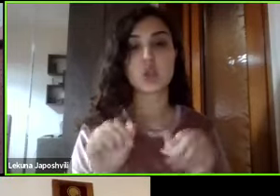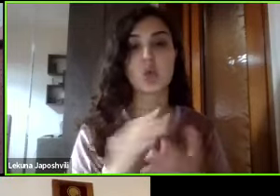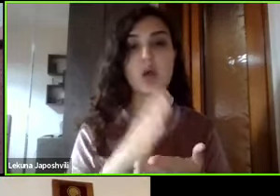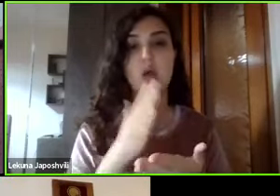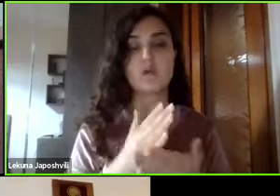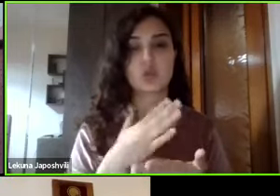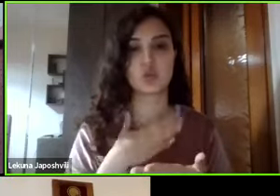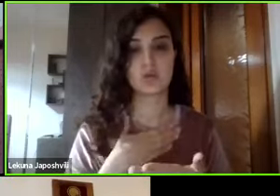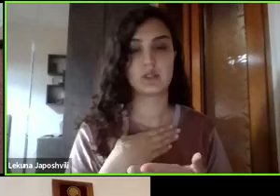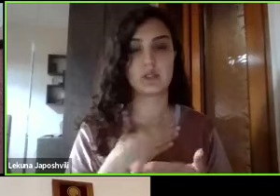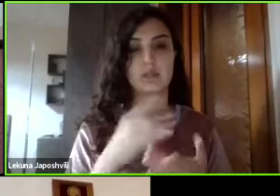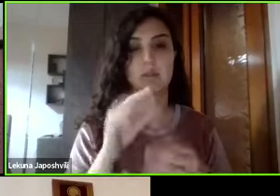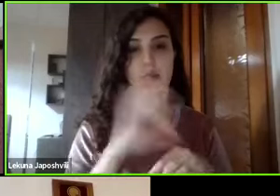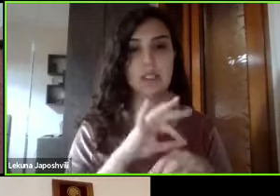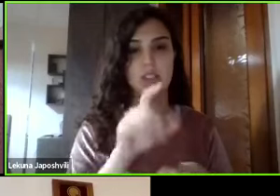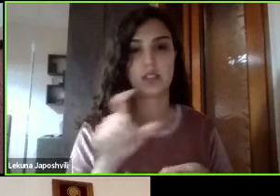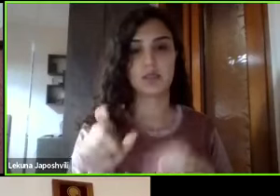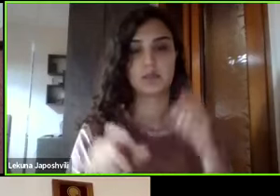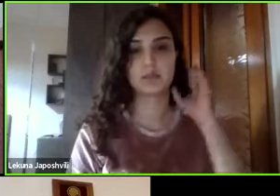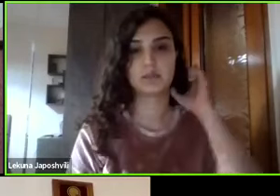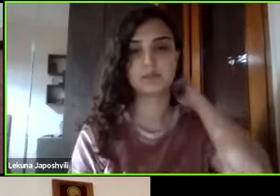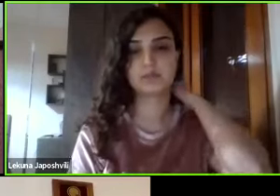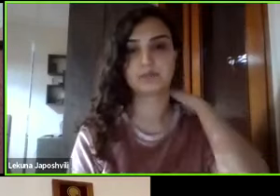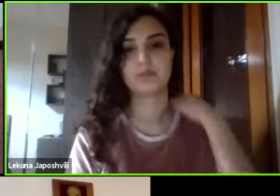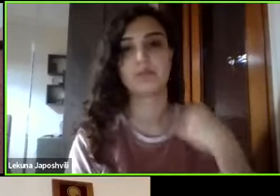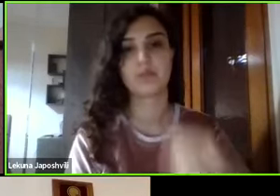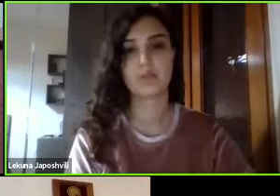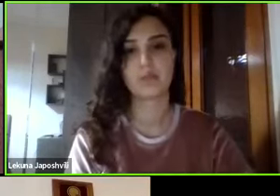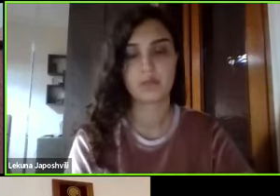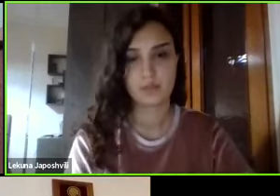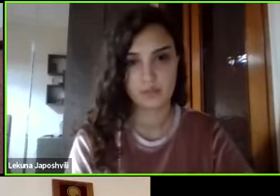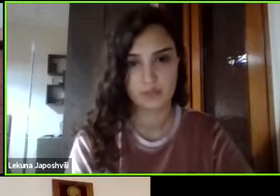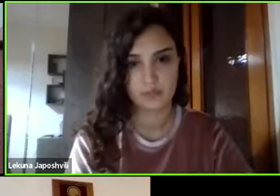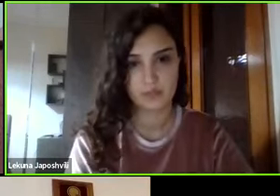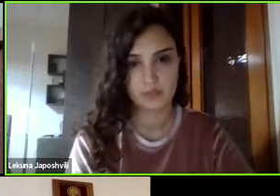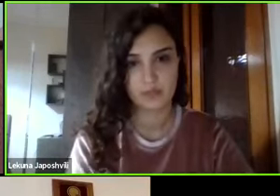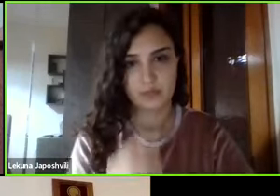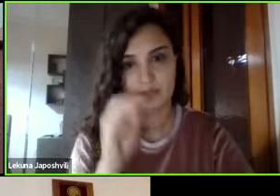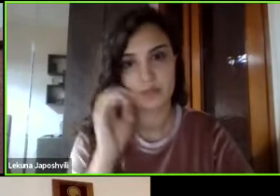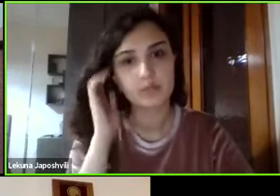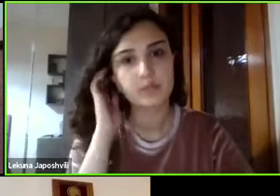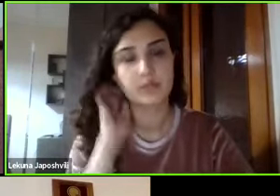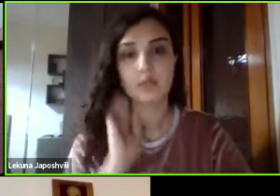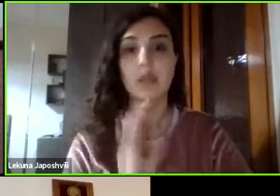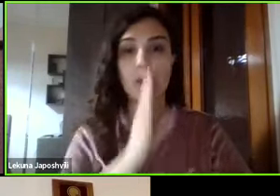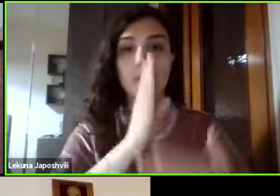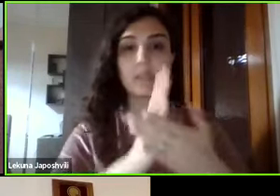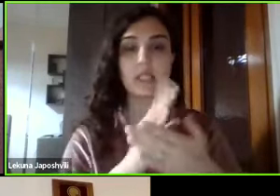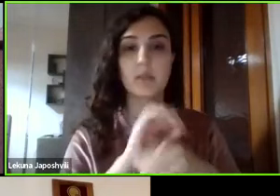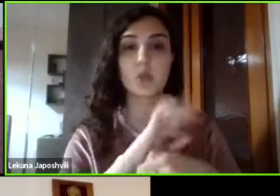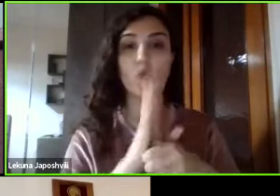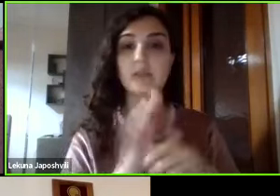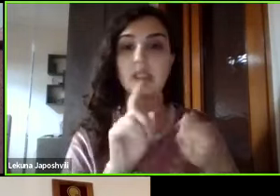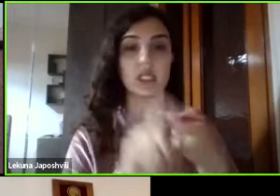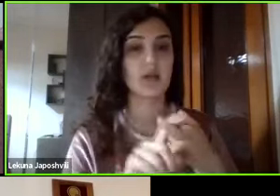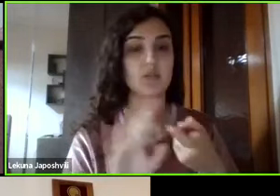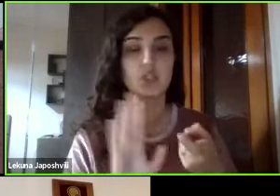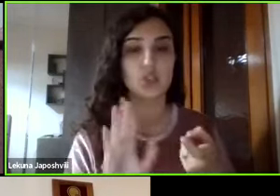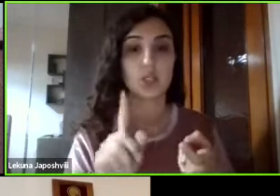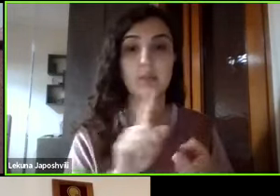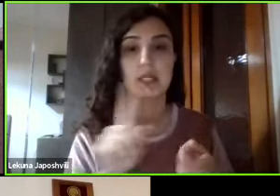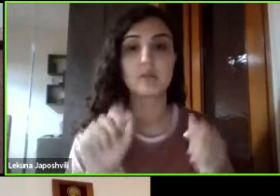ჩვენ პაციენტებს. ეხლა რომელიც არ არის პირდაპირ კავშირში COVID ინფექციასთან, მაგრამ